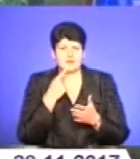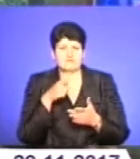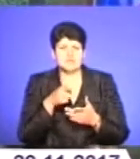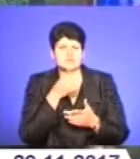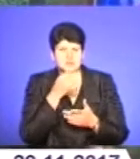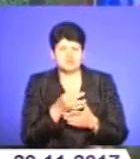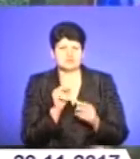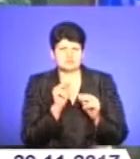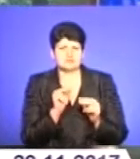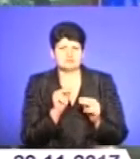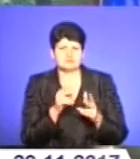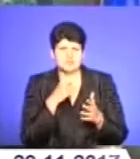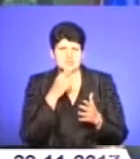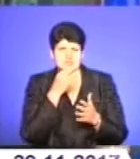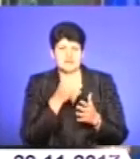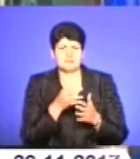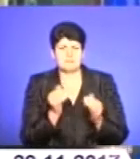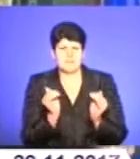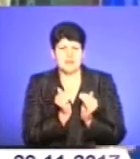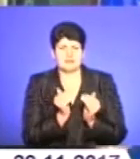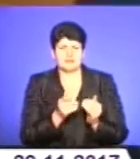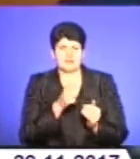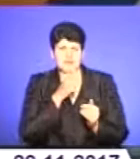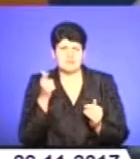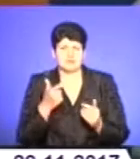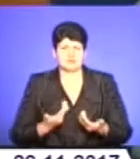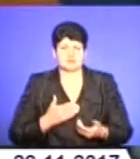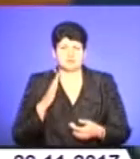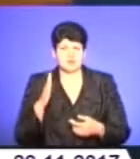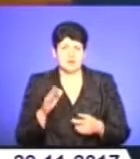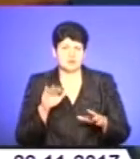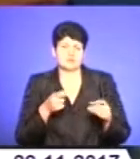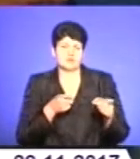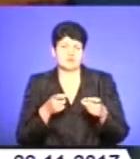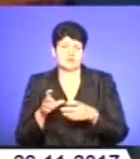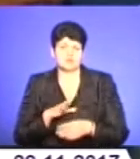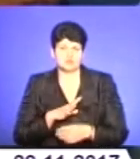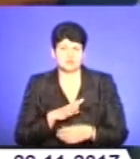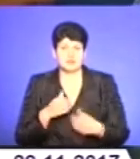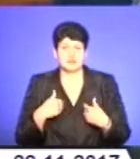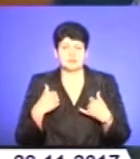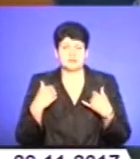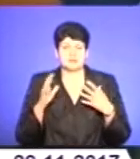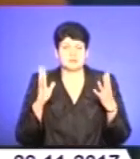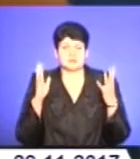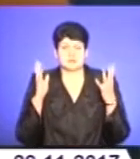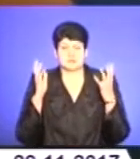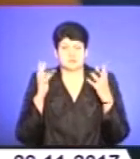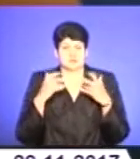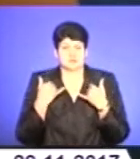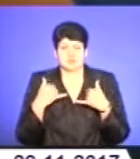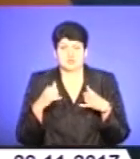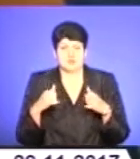признаєтесь, ми вам маленький срок і ви вижите, а потім розстрілювали їх. Я зачарована в першу чергу,